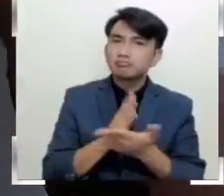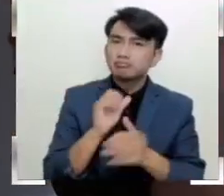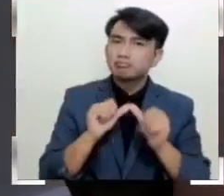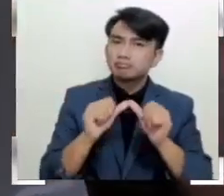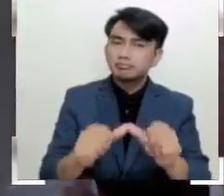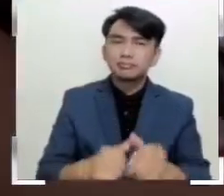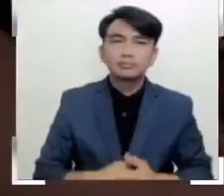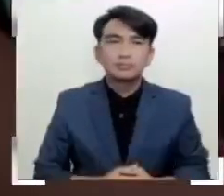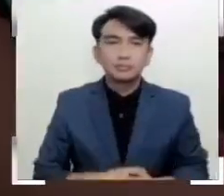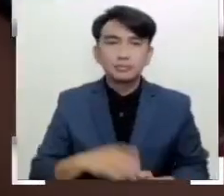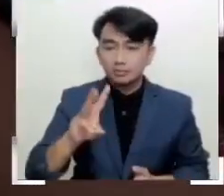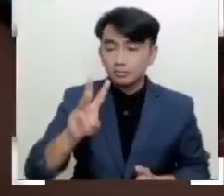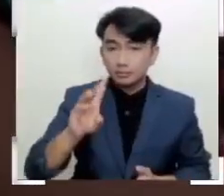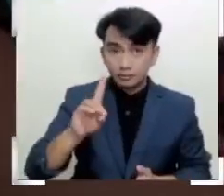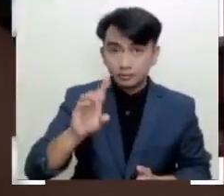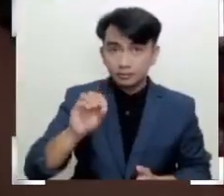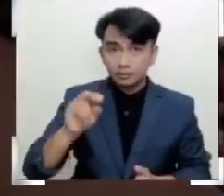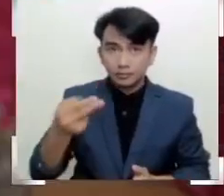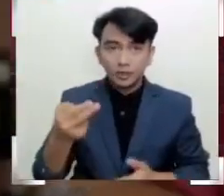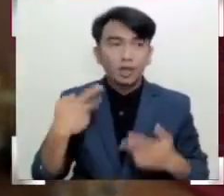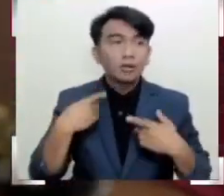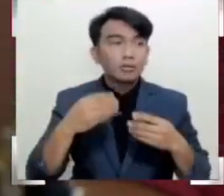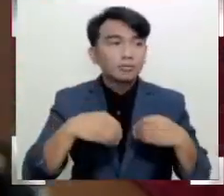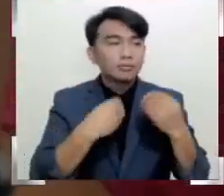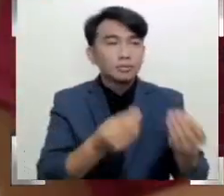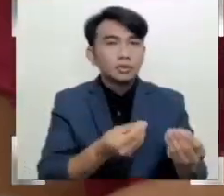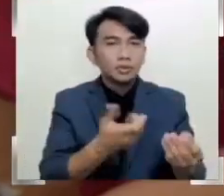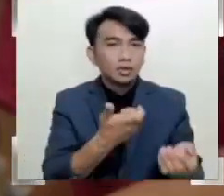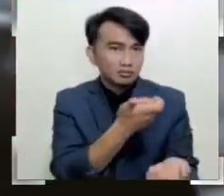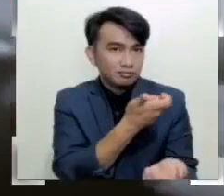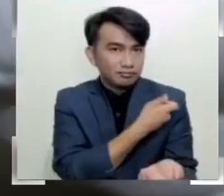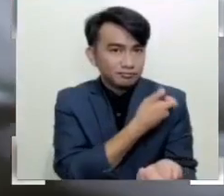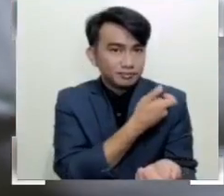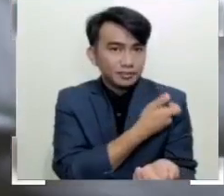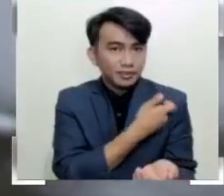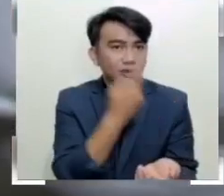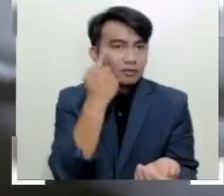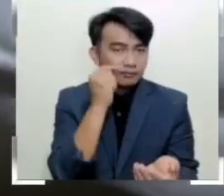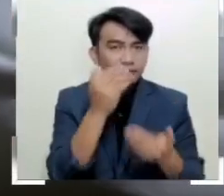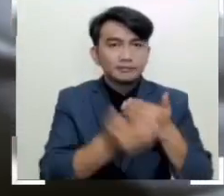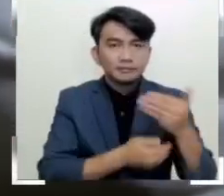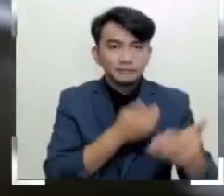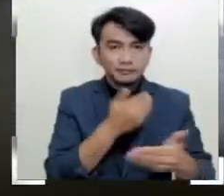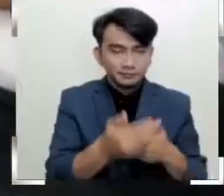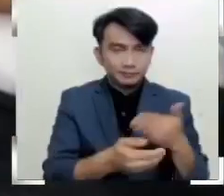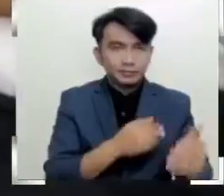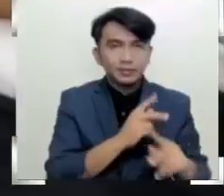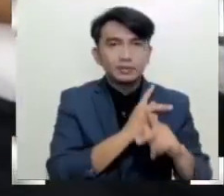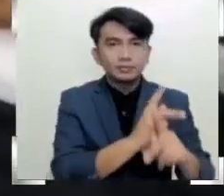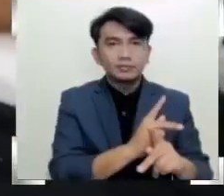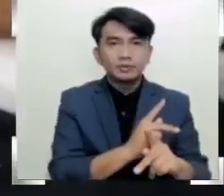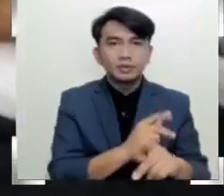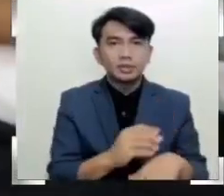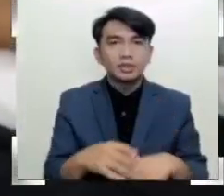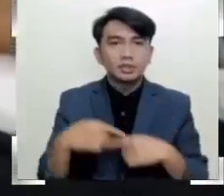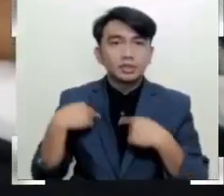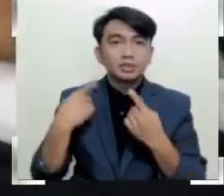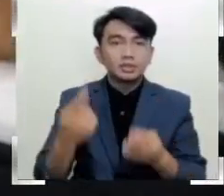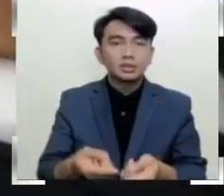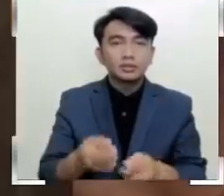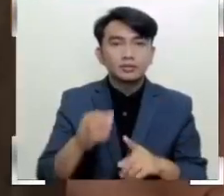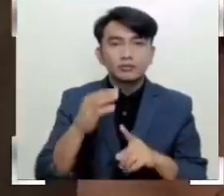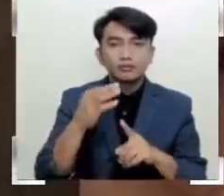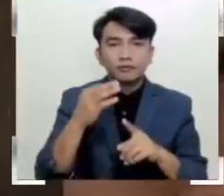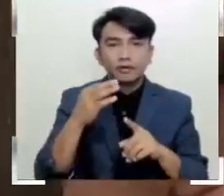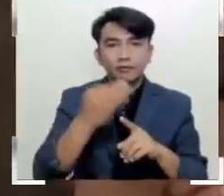ang pagibigay ng iba pang bakuna sa mga sanggol na kasama sa routine immunization. Lalo't as of February 2023, sa datos ng